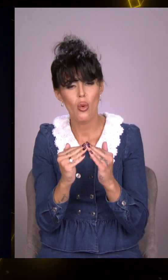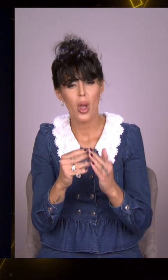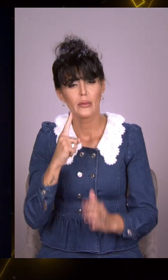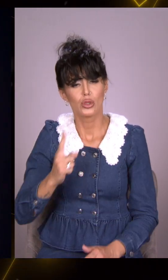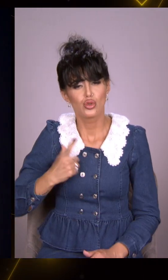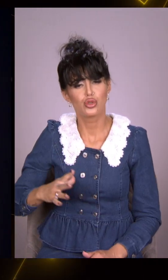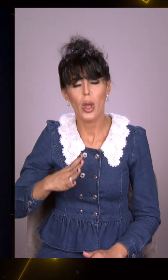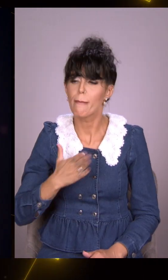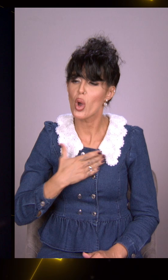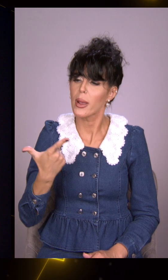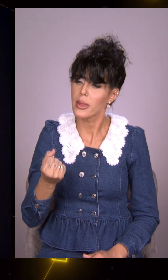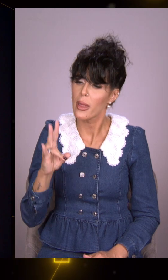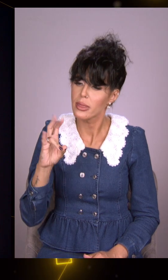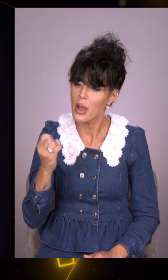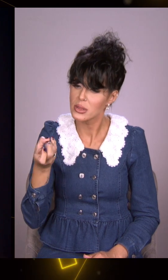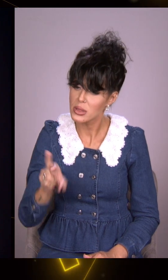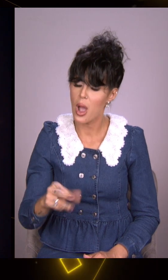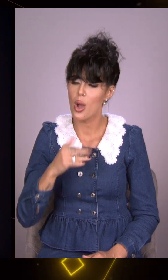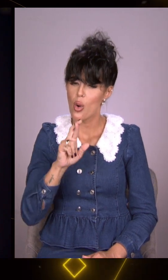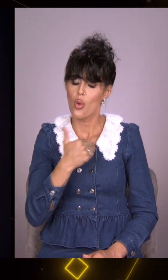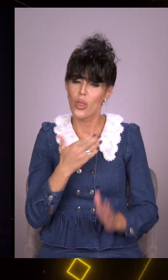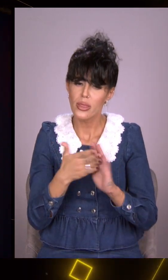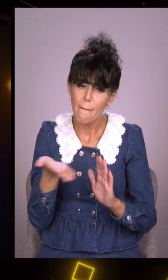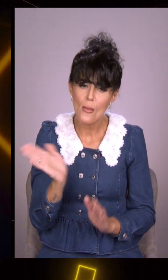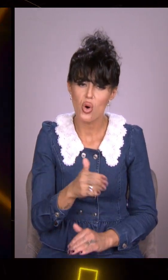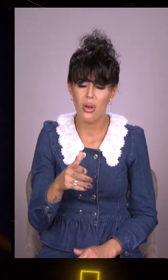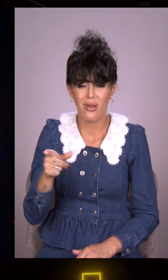підемо додому. Настя прийде, підемо додому.